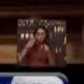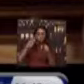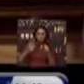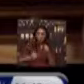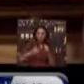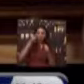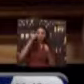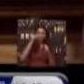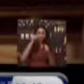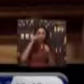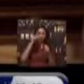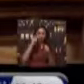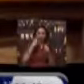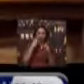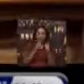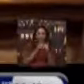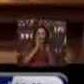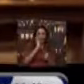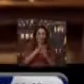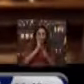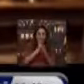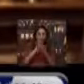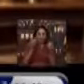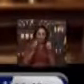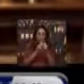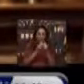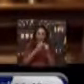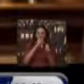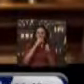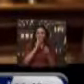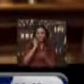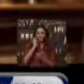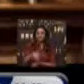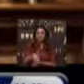بقى مدام شويكار صديقتك اللي كانت بتيجي تقرا لك الكف ولا